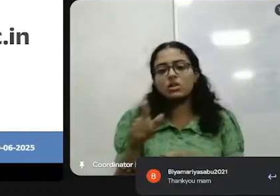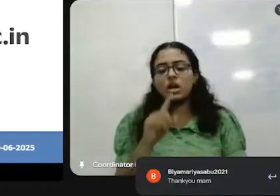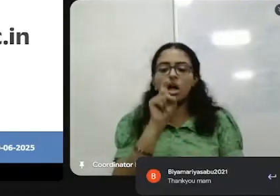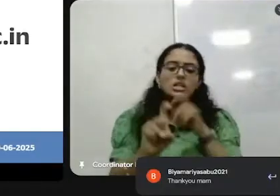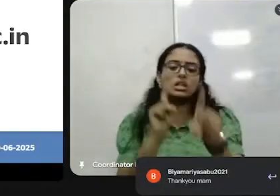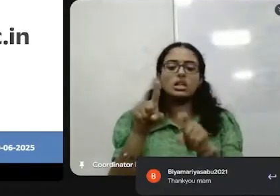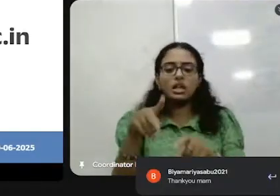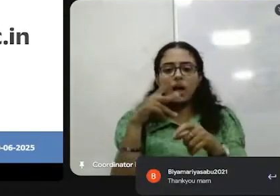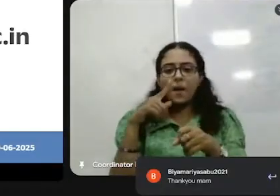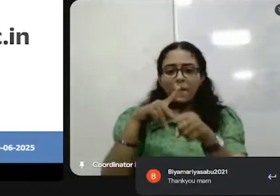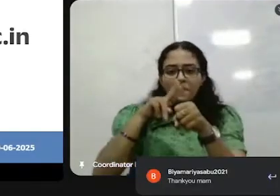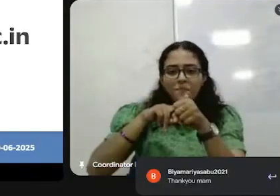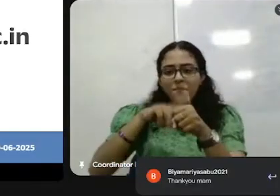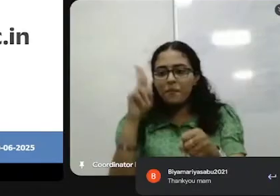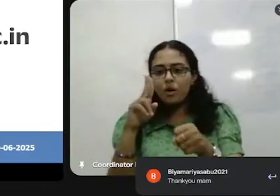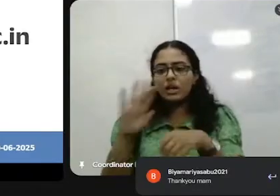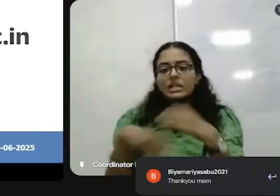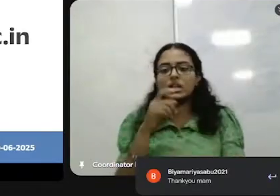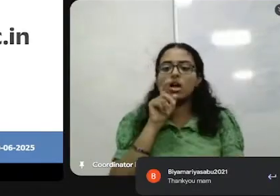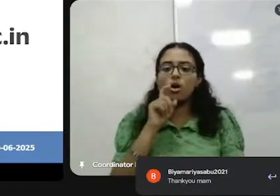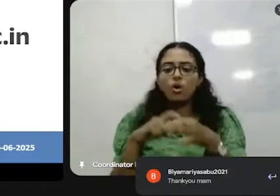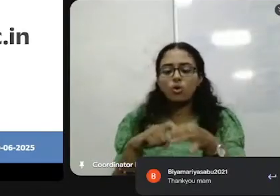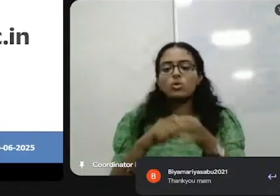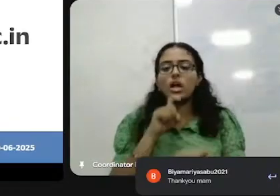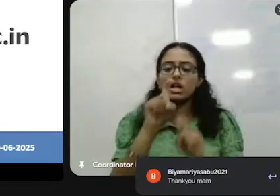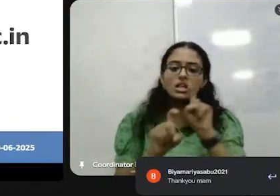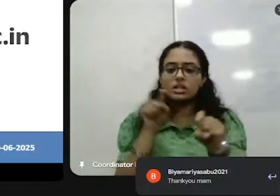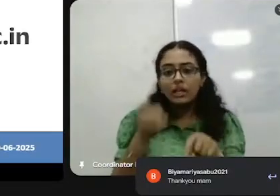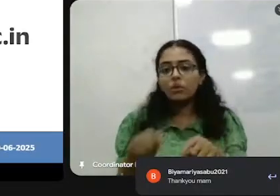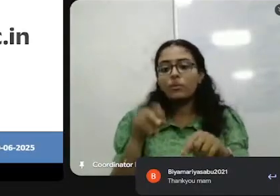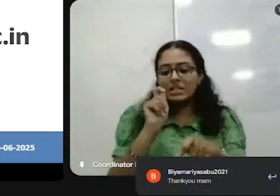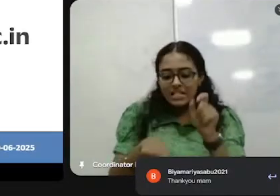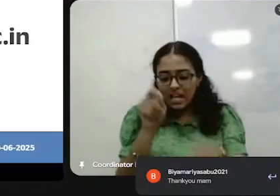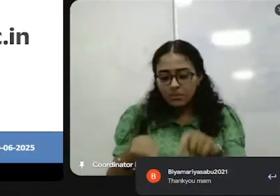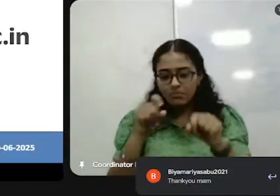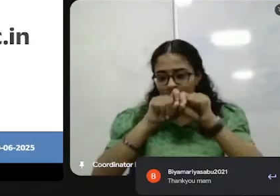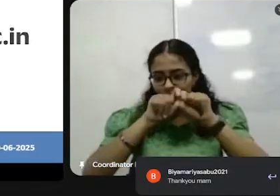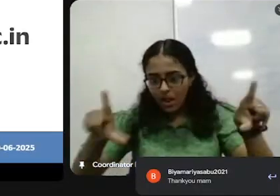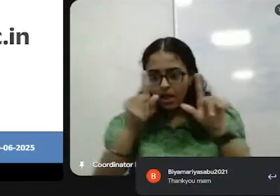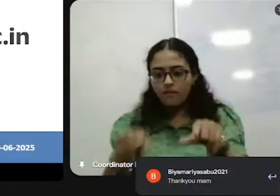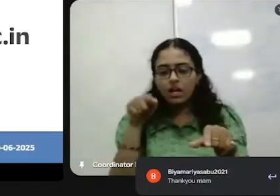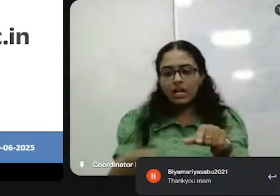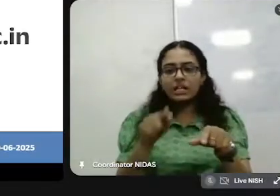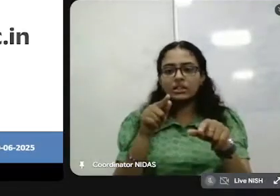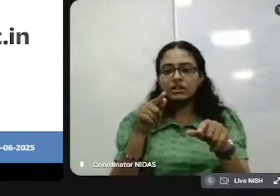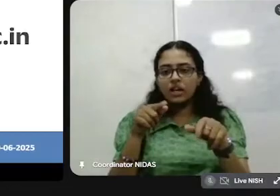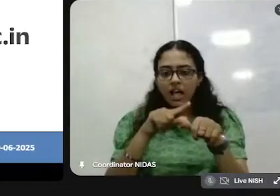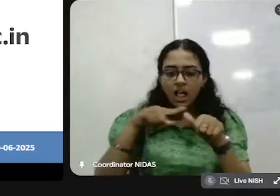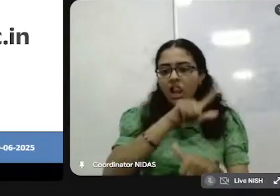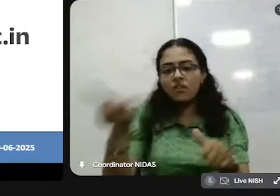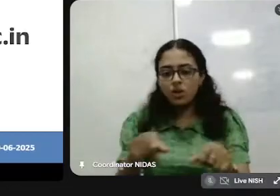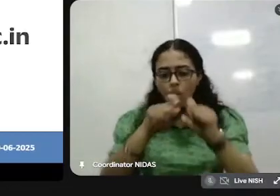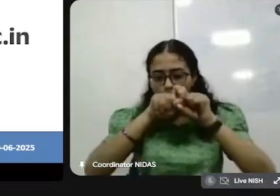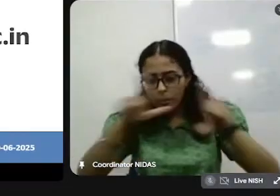ചെയ്ത് ചോദിക്കാവുന്നതാണ്. അതുപോലെ തന്നെ ചാറ്റ് ബോക്സിൽ ഇപ്പോൾ ഒരു ലിങ്ക് Q2 നിങ്ങൾക്ക് ഇപ്പോൾ ഷെയർ ചെയ്യുന്നതായിരിക്കും. എല്ലാവർക്കും അത്